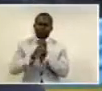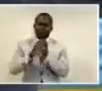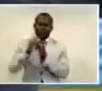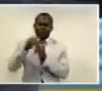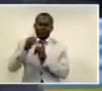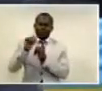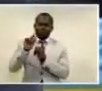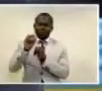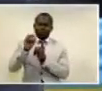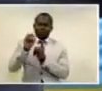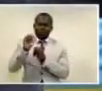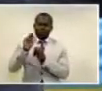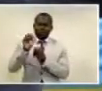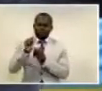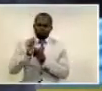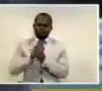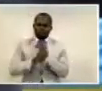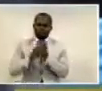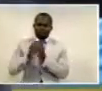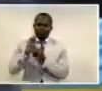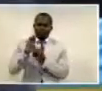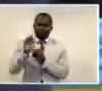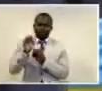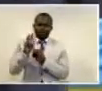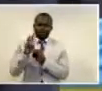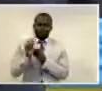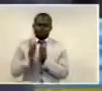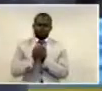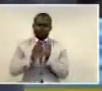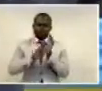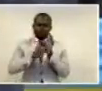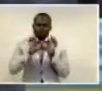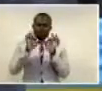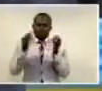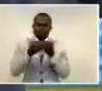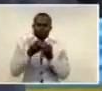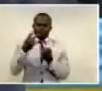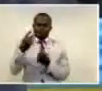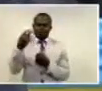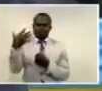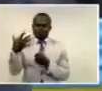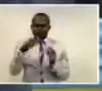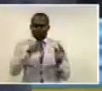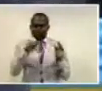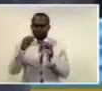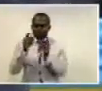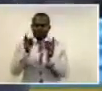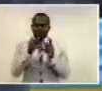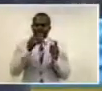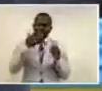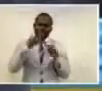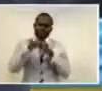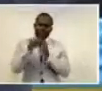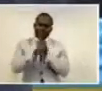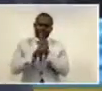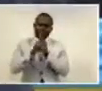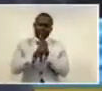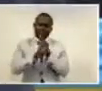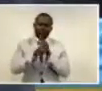Gikombe umurenge wa Rubavu akarere ka Rubavu mpagarariye imiryango 25 twimuye ku manegeka mu murenge wa